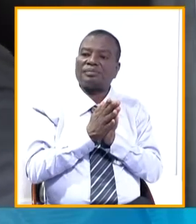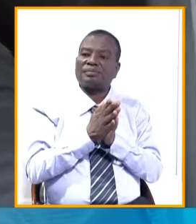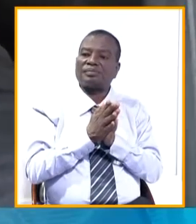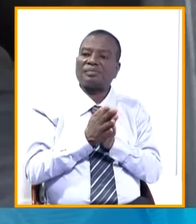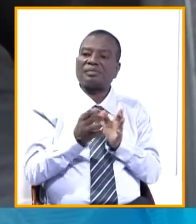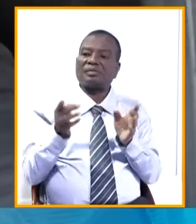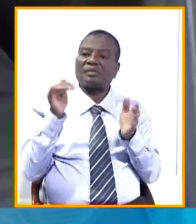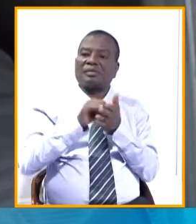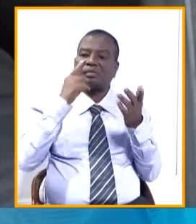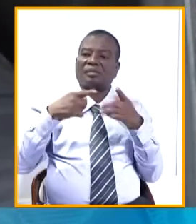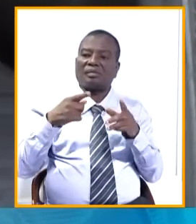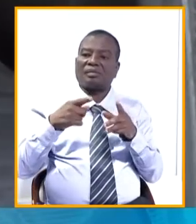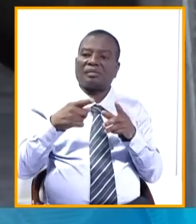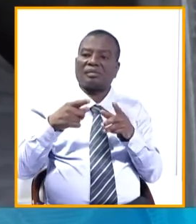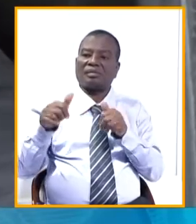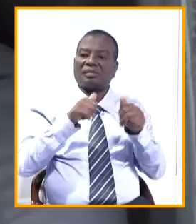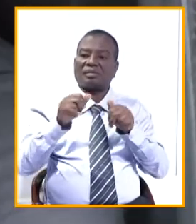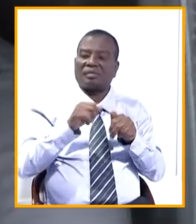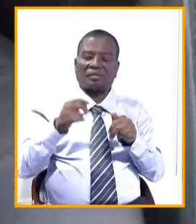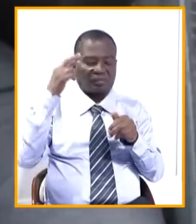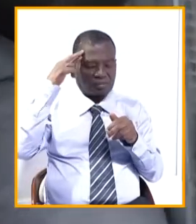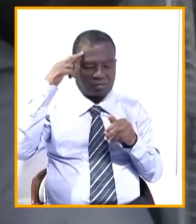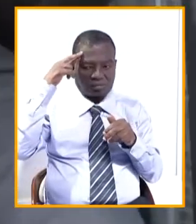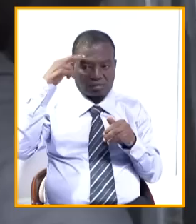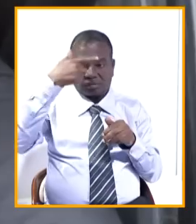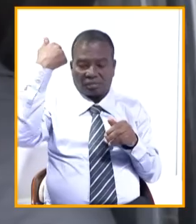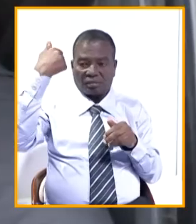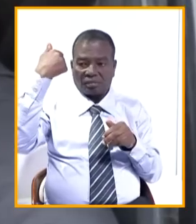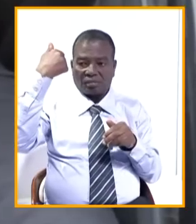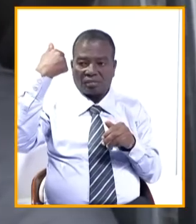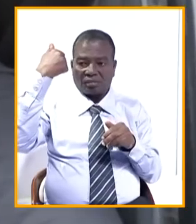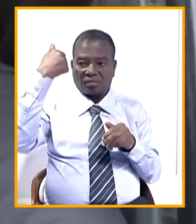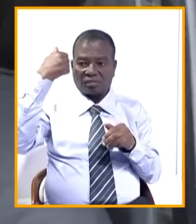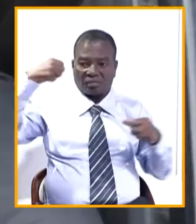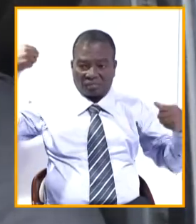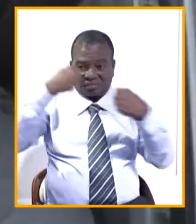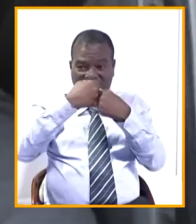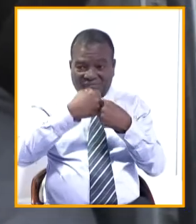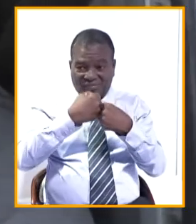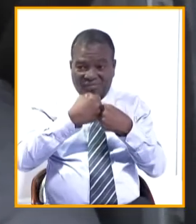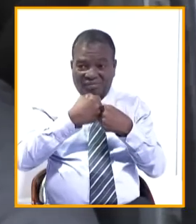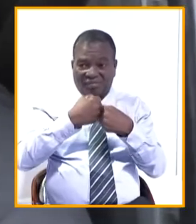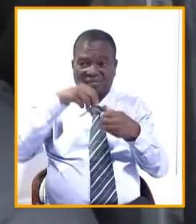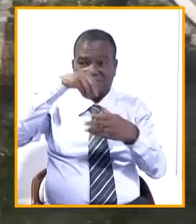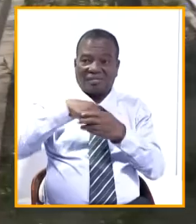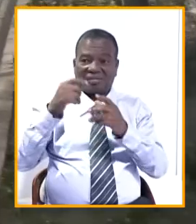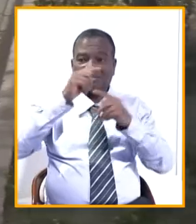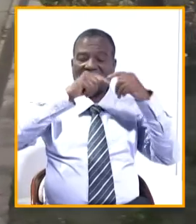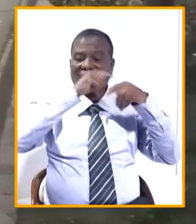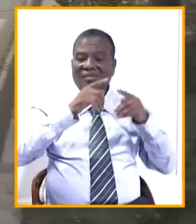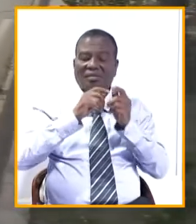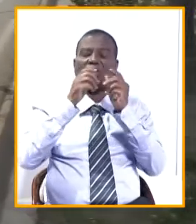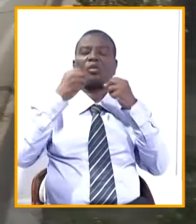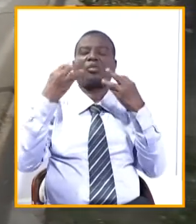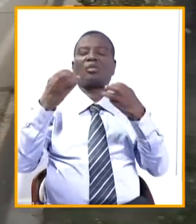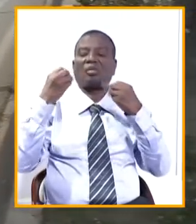C'est un acte vraiment qui était mûrement réfléchi. Parce qu'aujourd'hui, l'accident, vraiment l'incivisme au milieu du transport est trop. Au sein de la